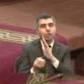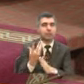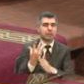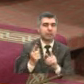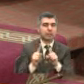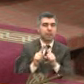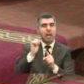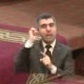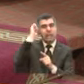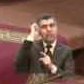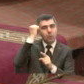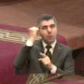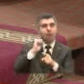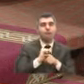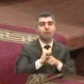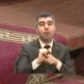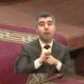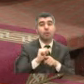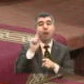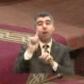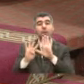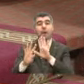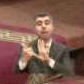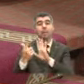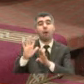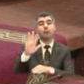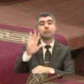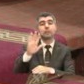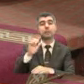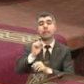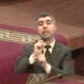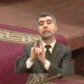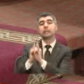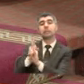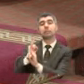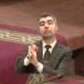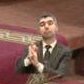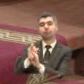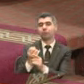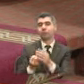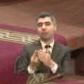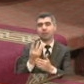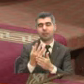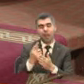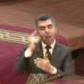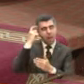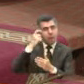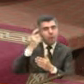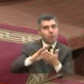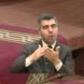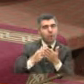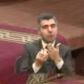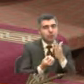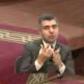من 1957 ما تطورش بزاف، وبالتالي خاص غنسهروا على واحد المضامين جديده تواكب